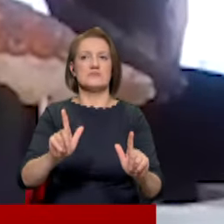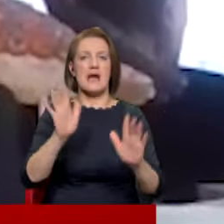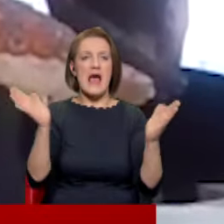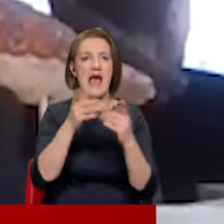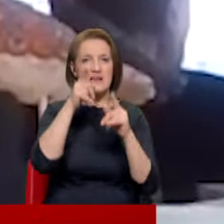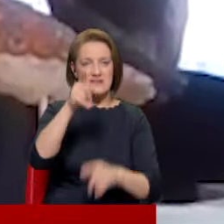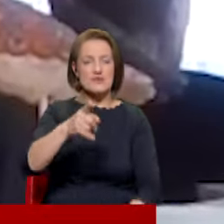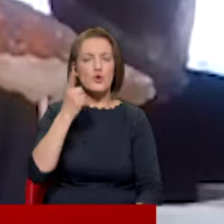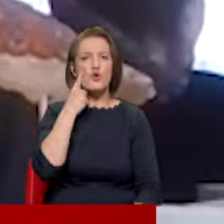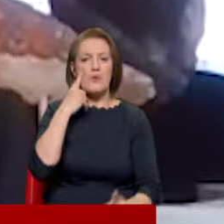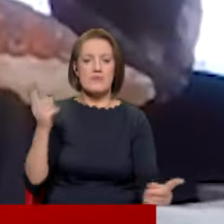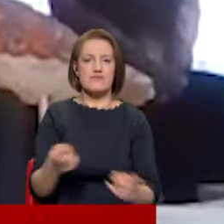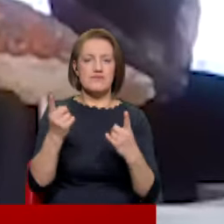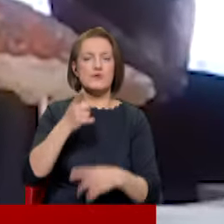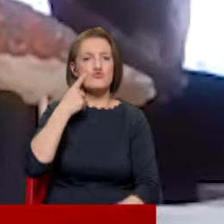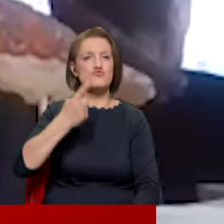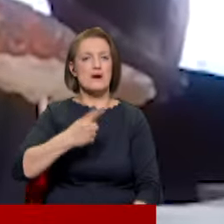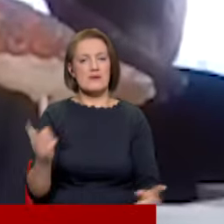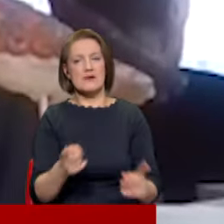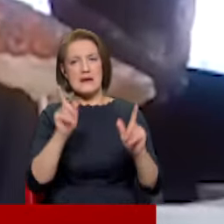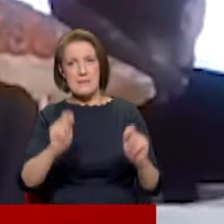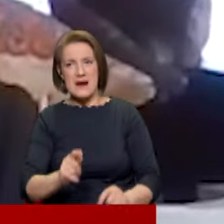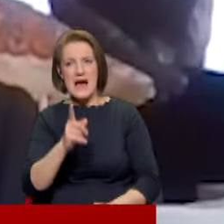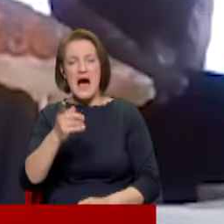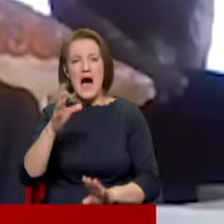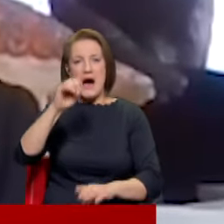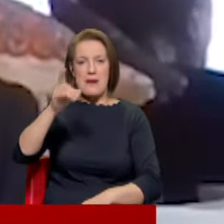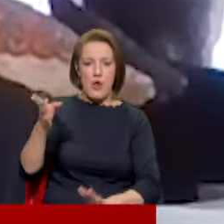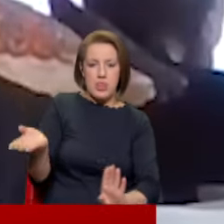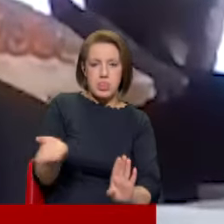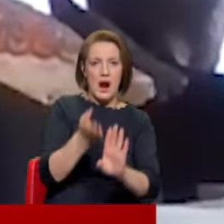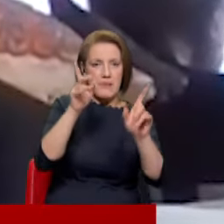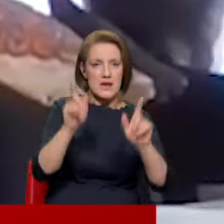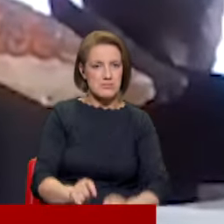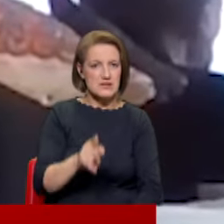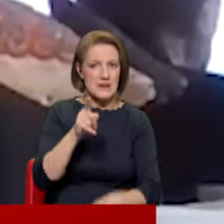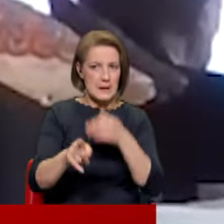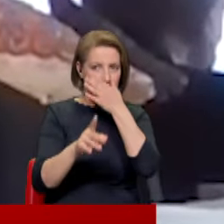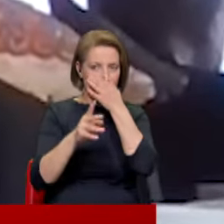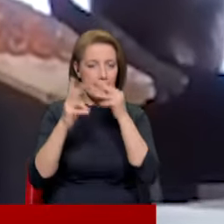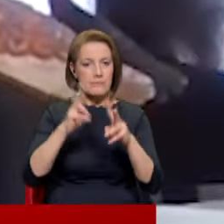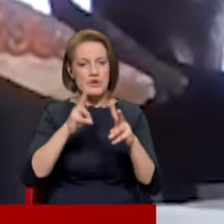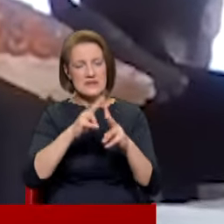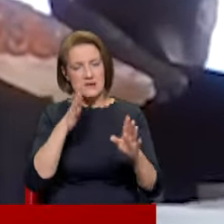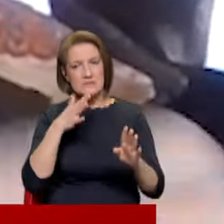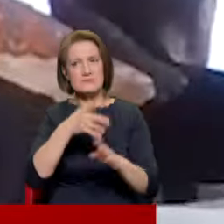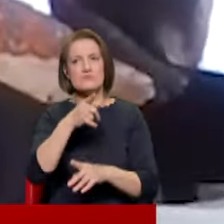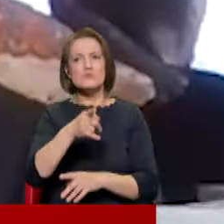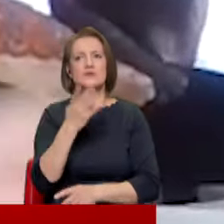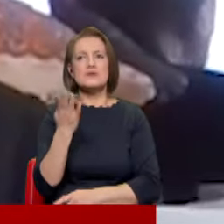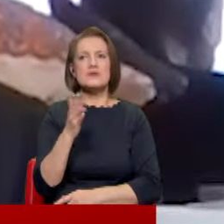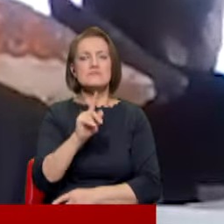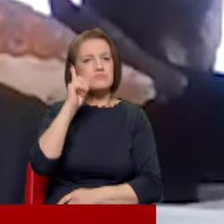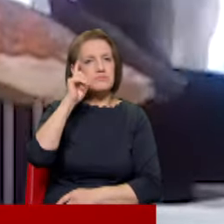hükümeti tahrik ederseniz Cumhurbaşkanı tahrik ederseniz AK Parti'ye böyle bir darbe yapılacak derseniz soruşma yapan polisler üzerine gidebilirsiniz bütün bu tahat